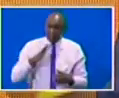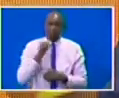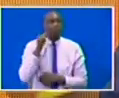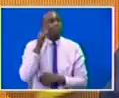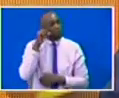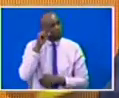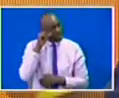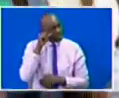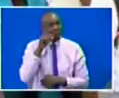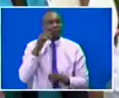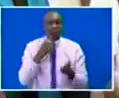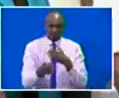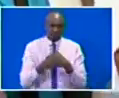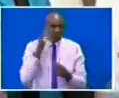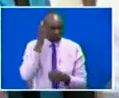Mombasa.